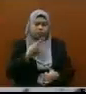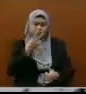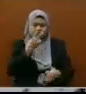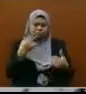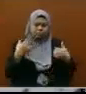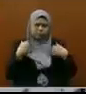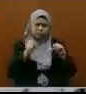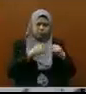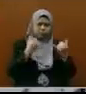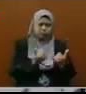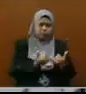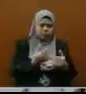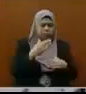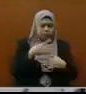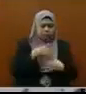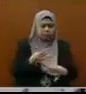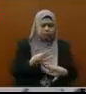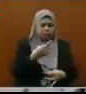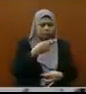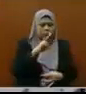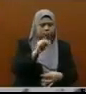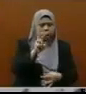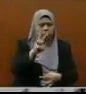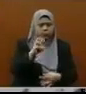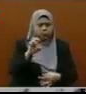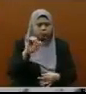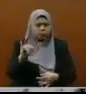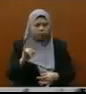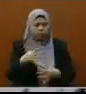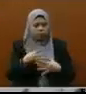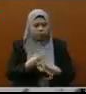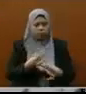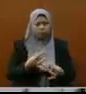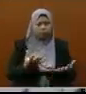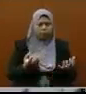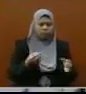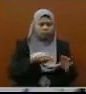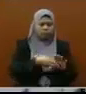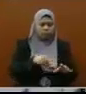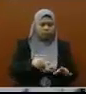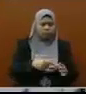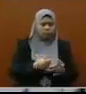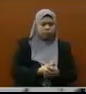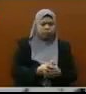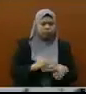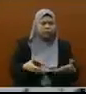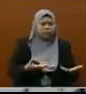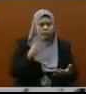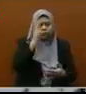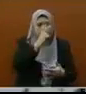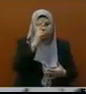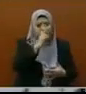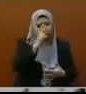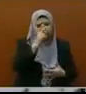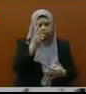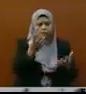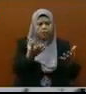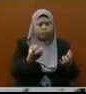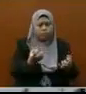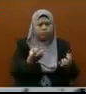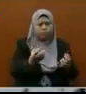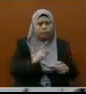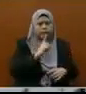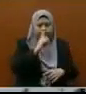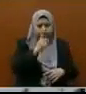seperti Tencent dan juga Huawei. Dan sebagai bagaimana kerajaan ingin merealisasikan